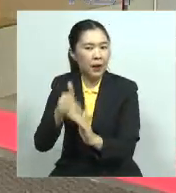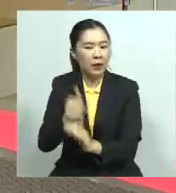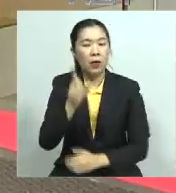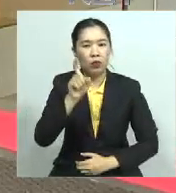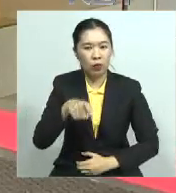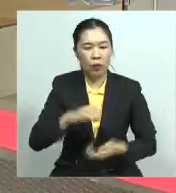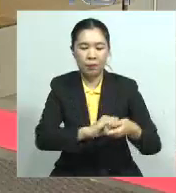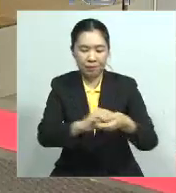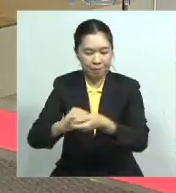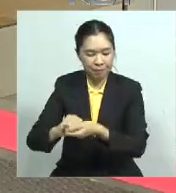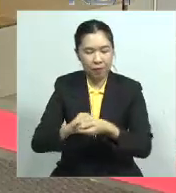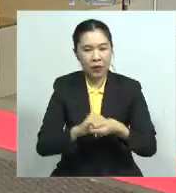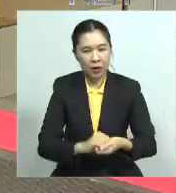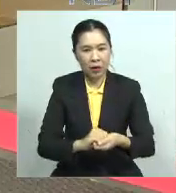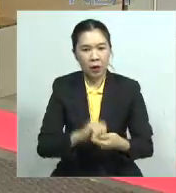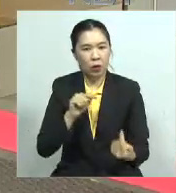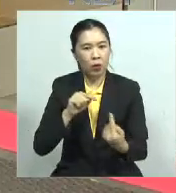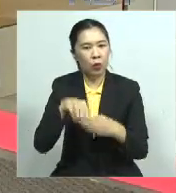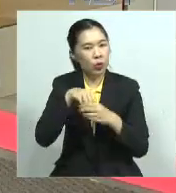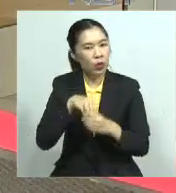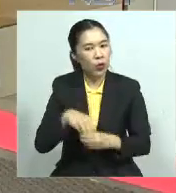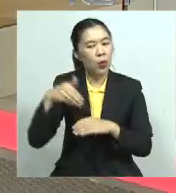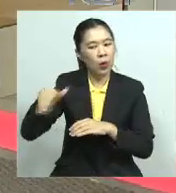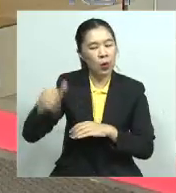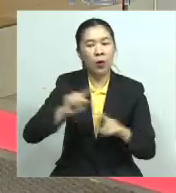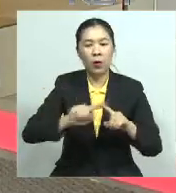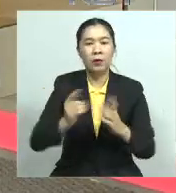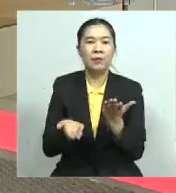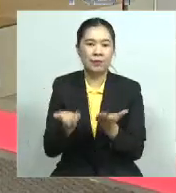องร่วมมือกับประเทศคู่เจรจาทั้งภายในและภายนอกภูมิภาคอ